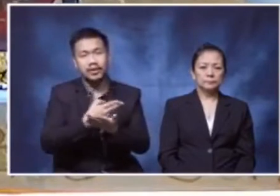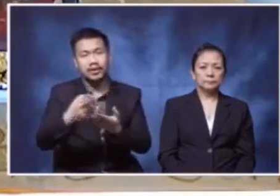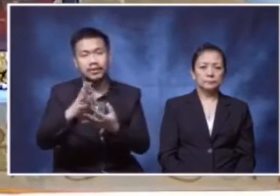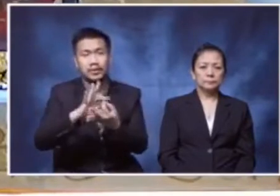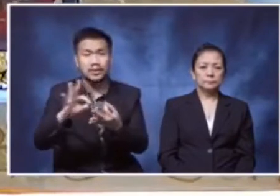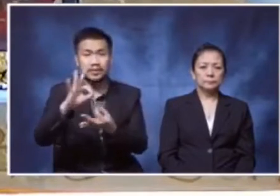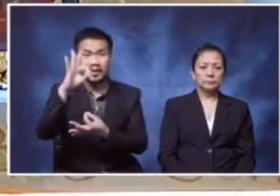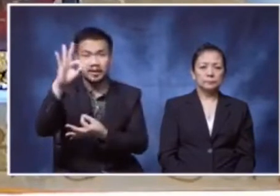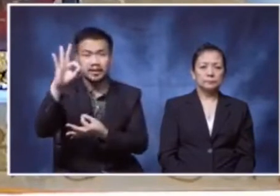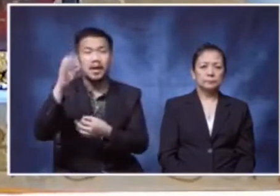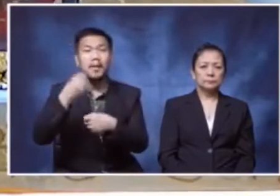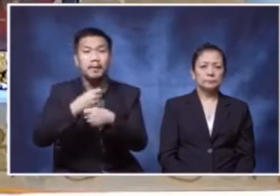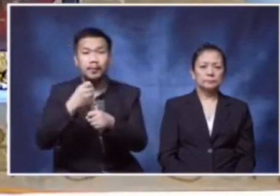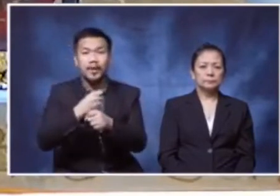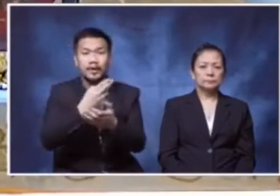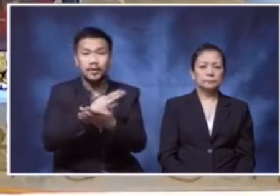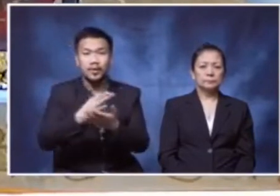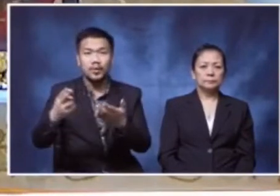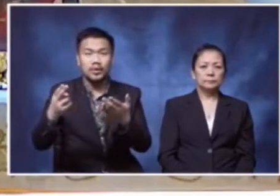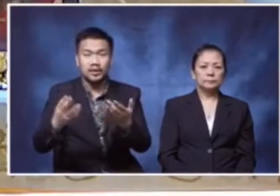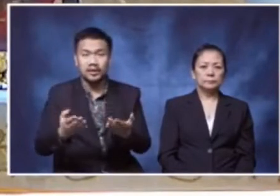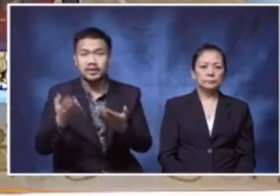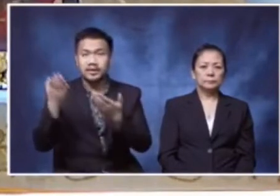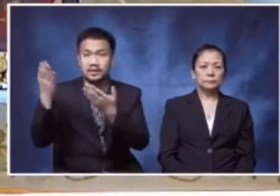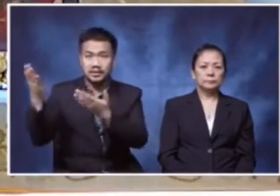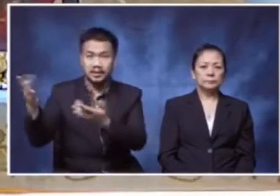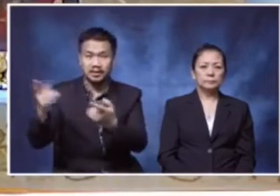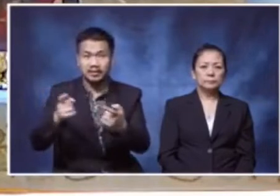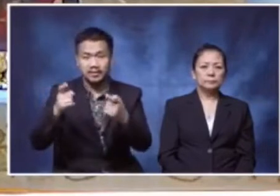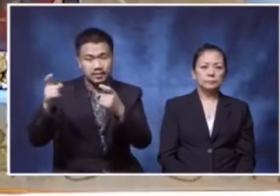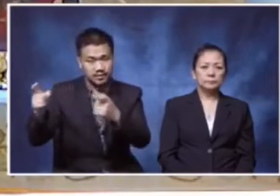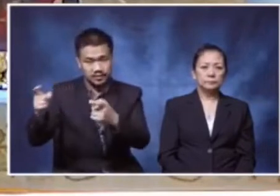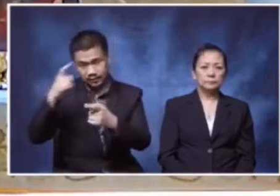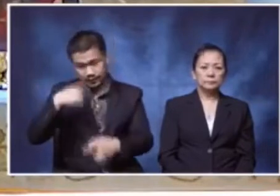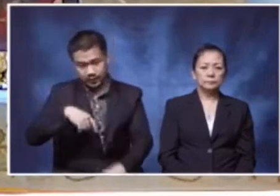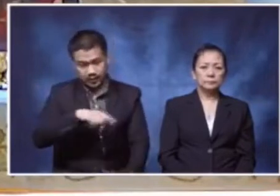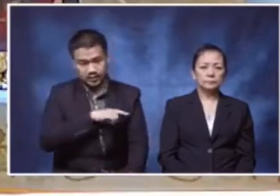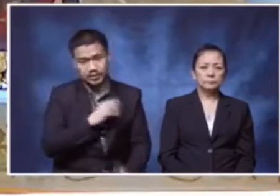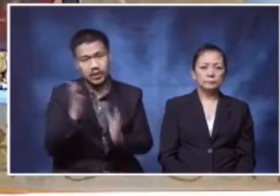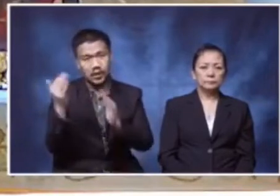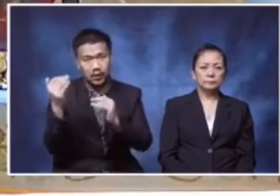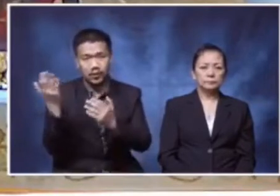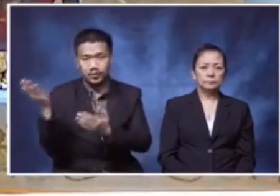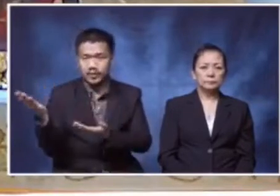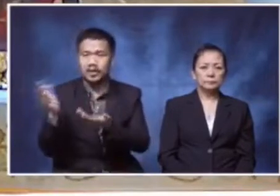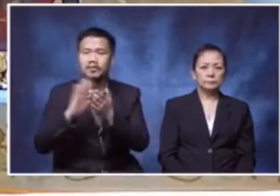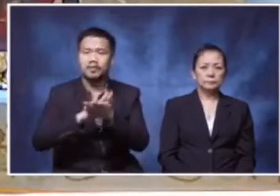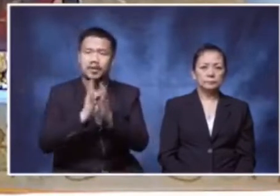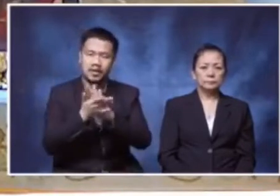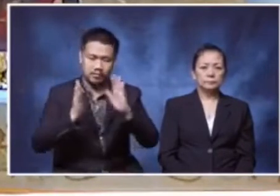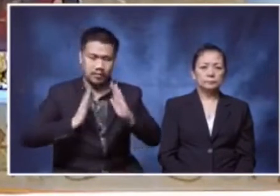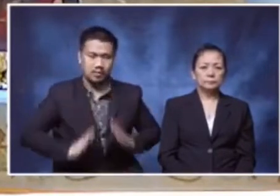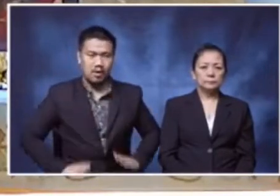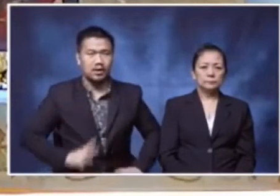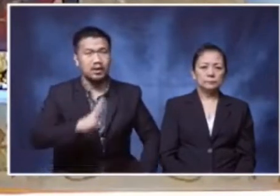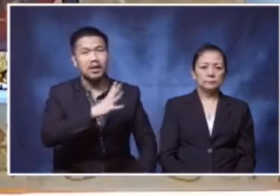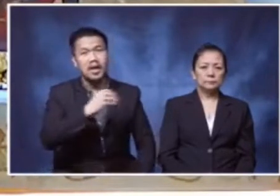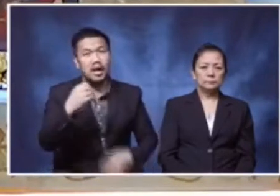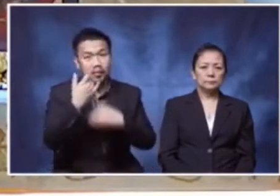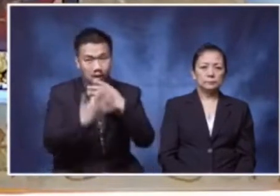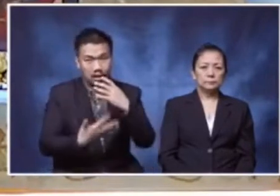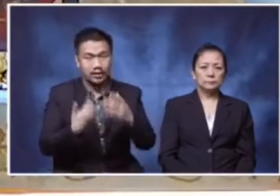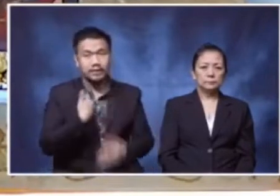iyong Espiritu, gawin mong banal ang mga kaloob na ito upang para sa amin maging katawan